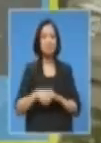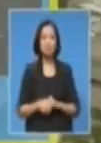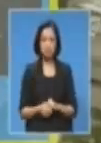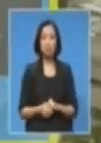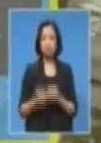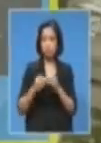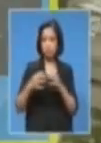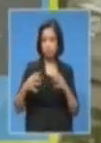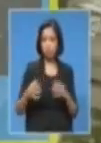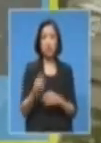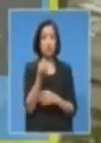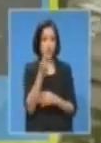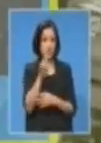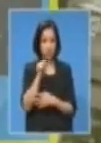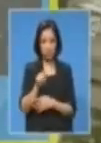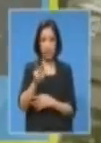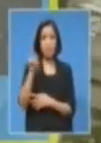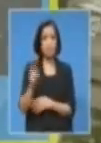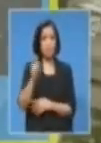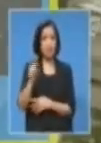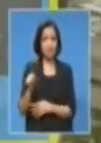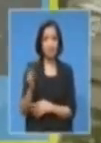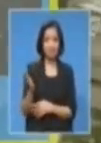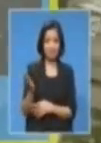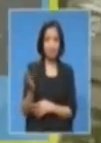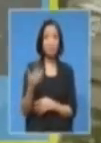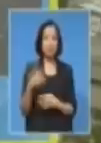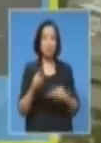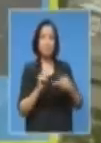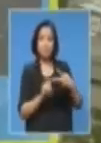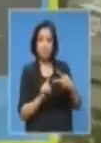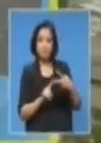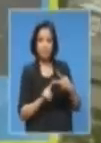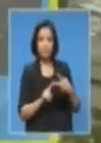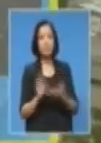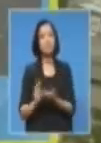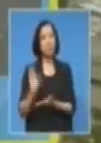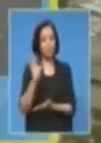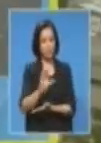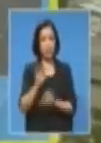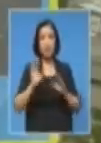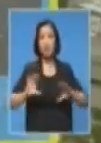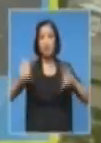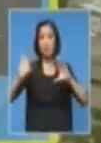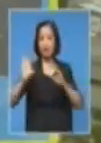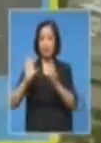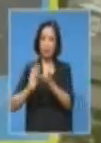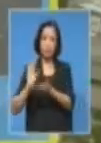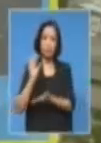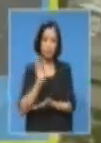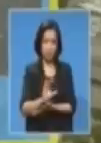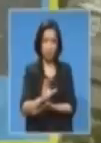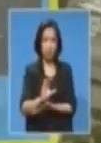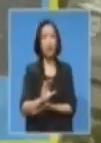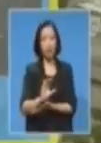เติบโตถึง 14.3% นะครับอีกตัวหนึ่งก็คือการลงทุนภาครัฐการลงทุนภาครัฐนั้นใน